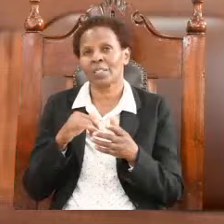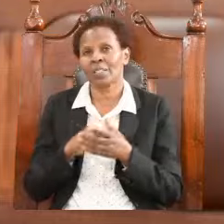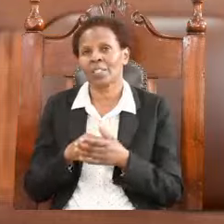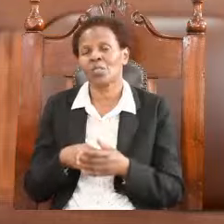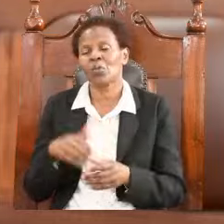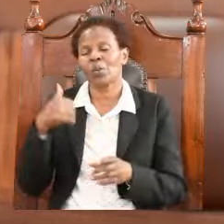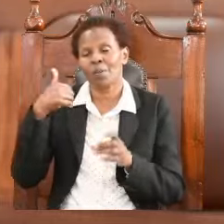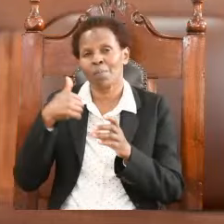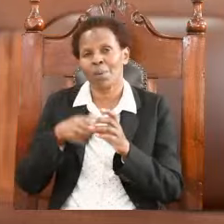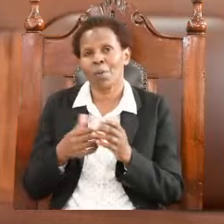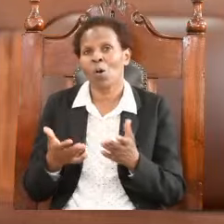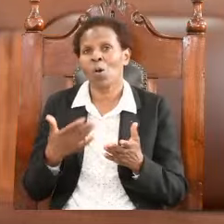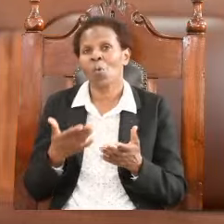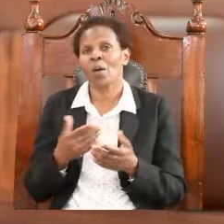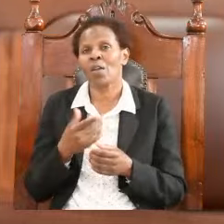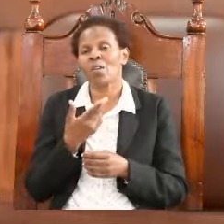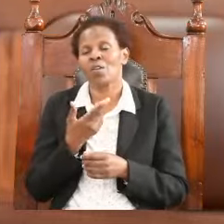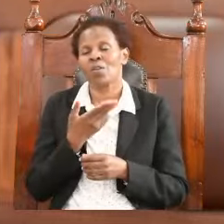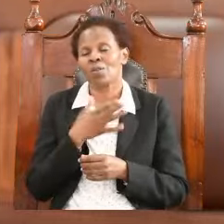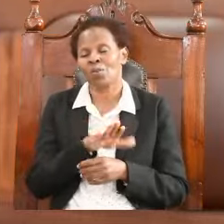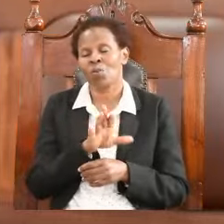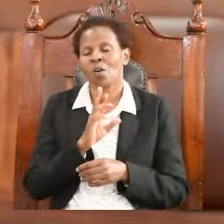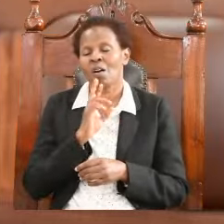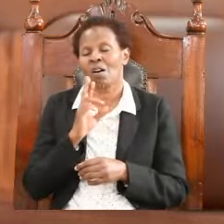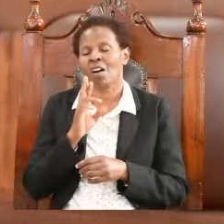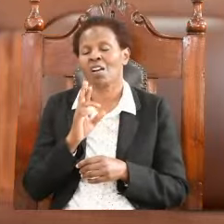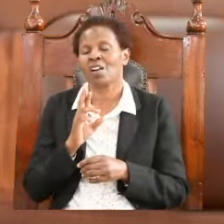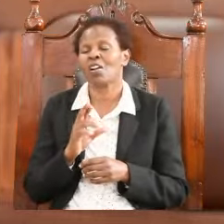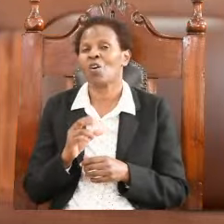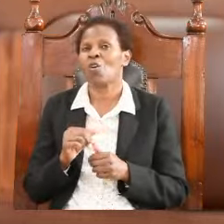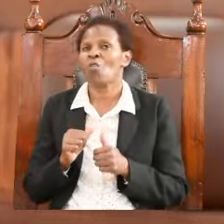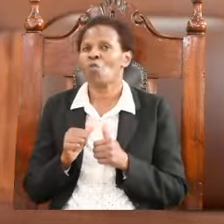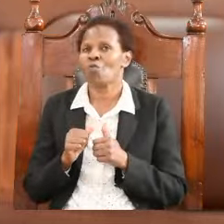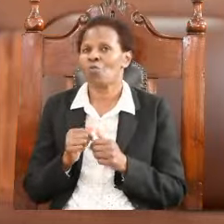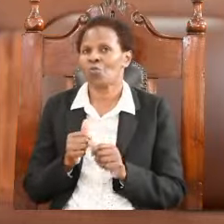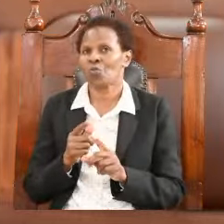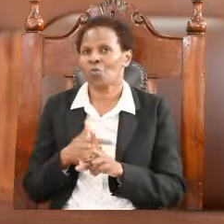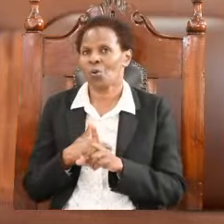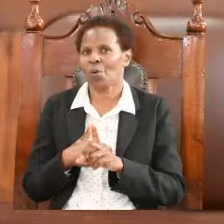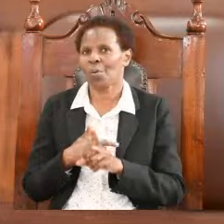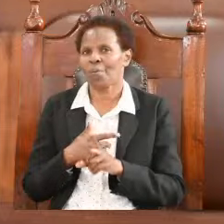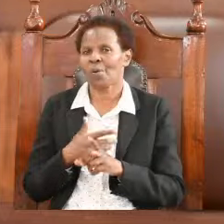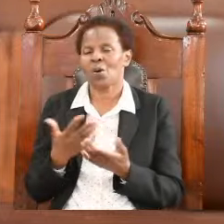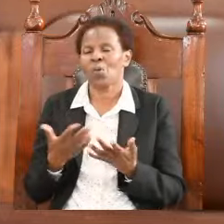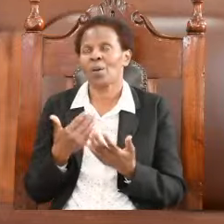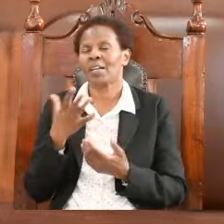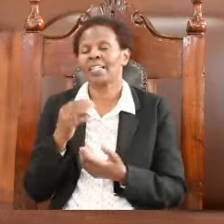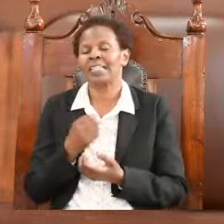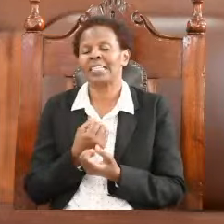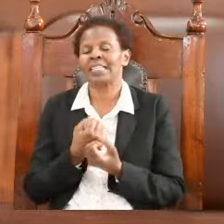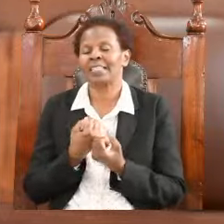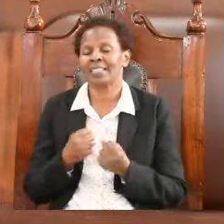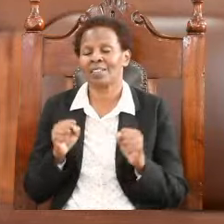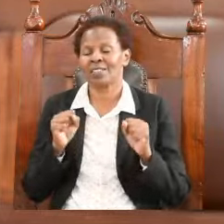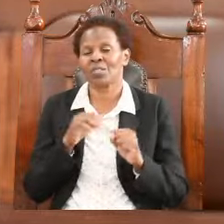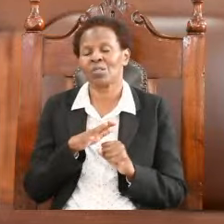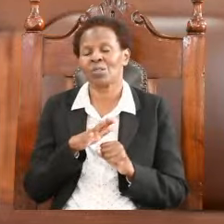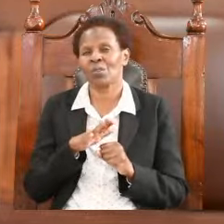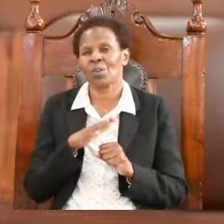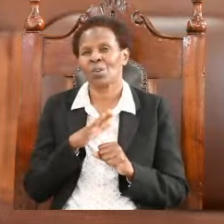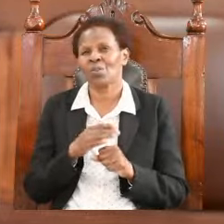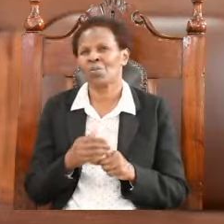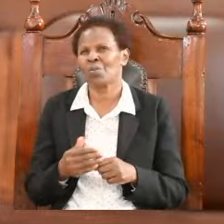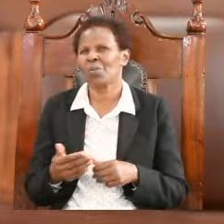Ngai aturutire uria Ngai atuhonokirie ithue twari andu matari igweta andu